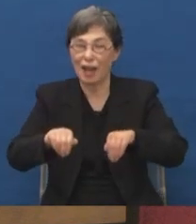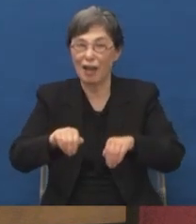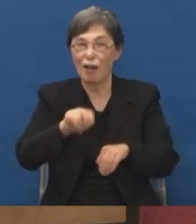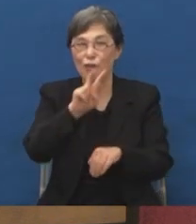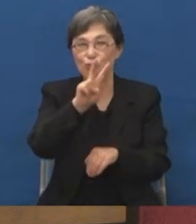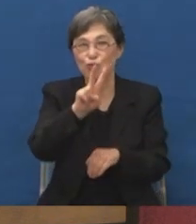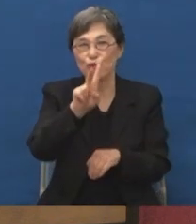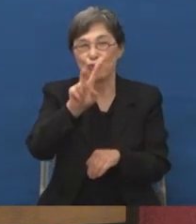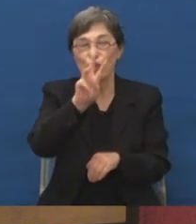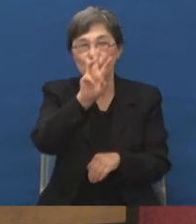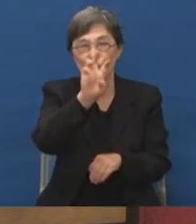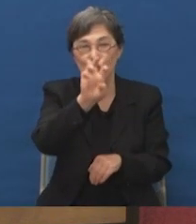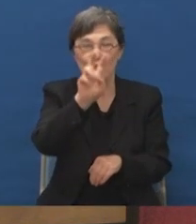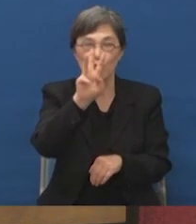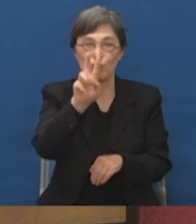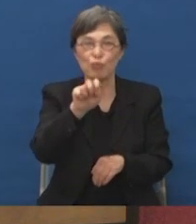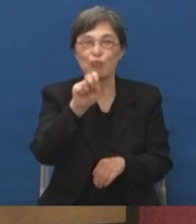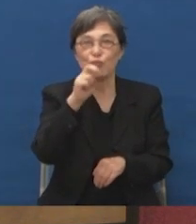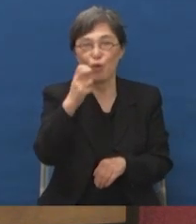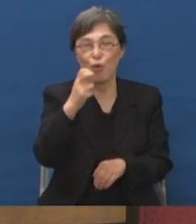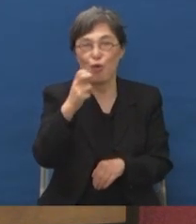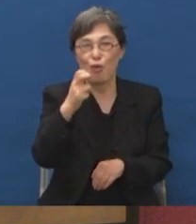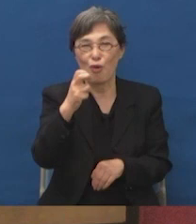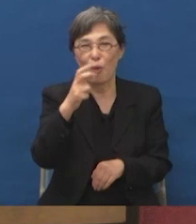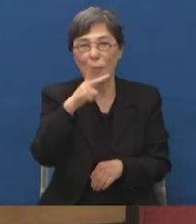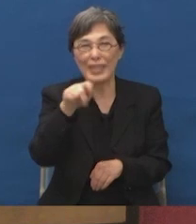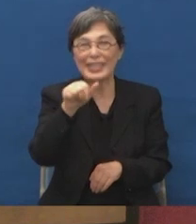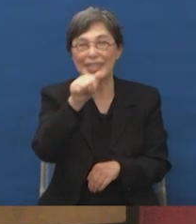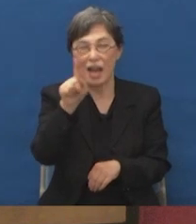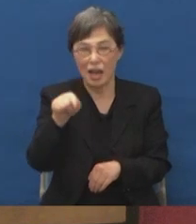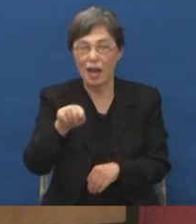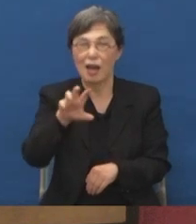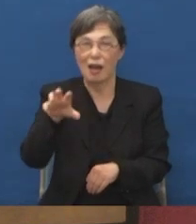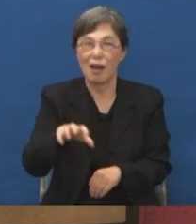ターの後継機であります。ユーロファイターは